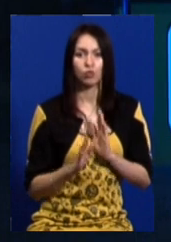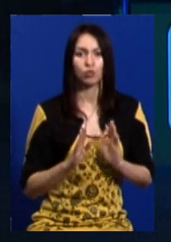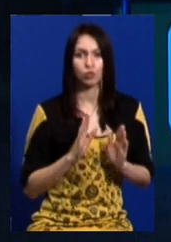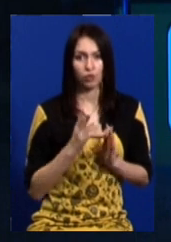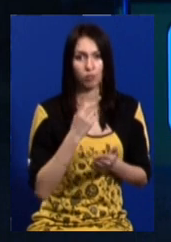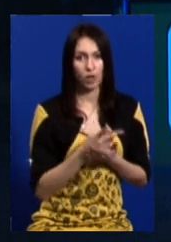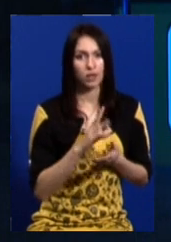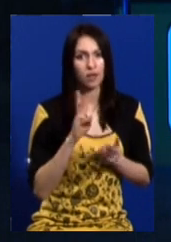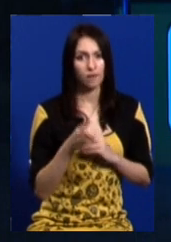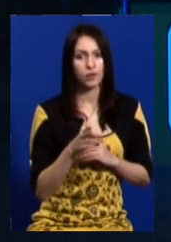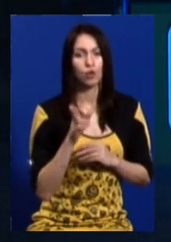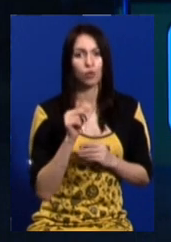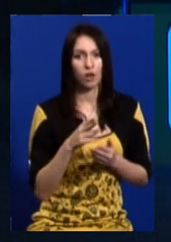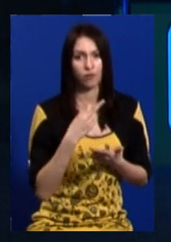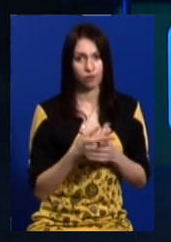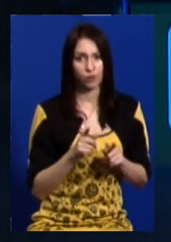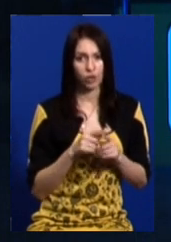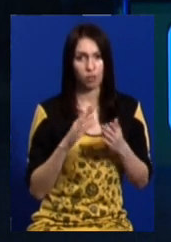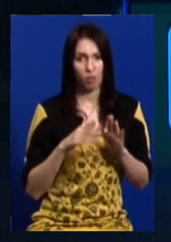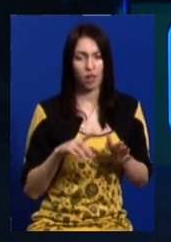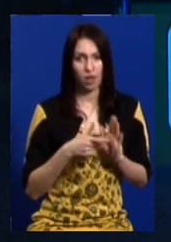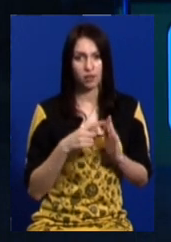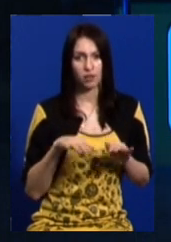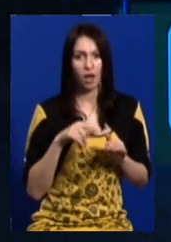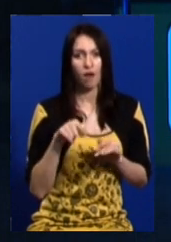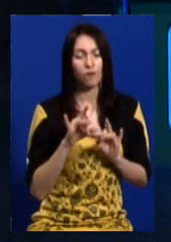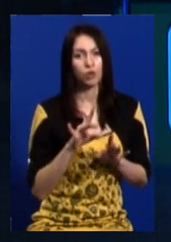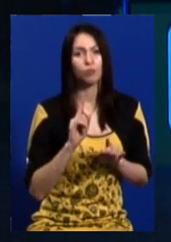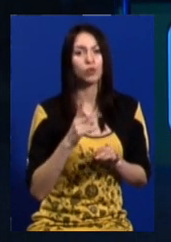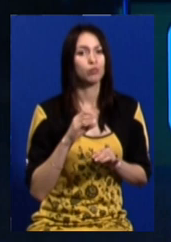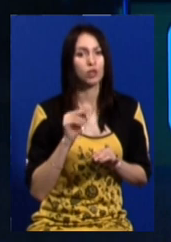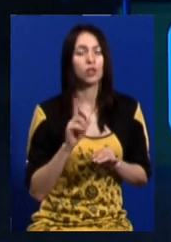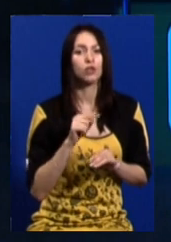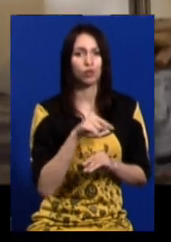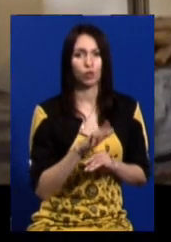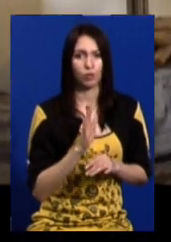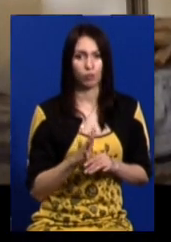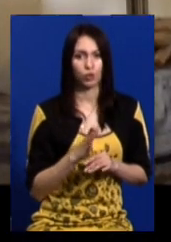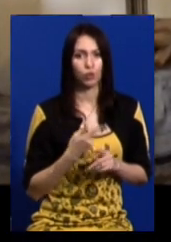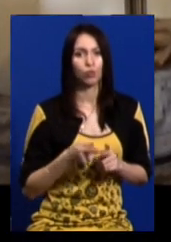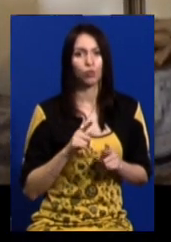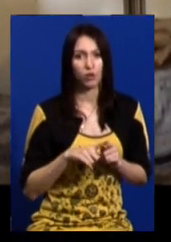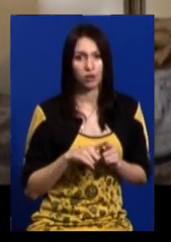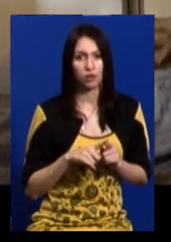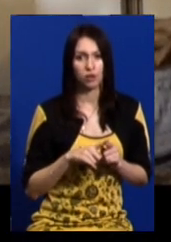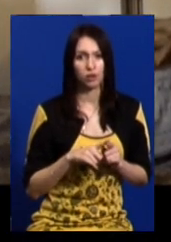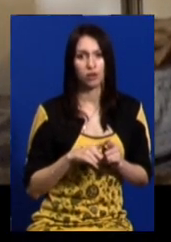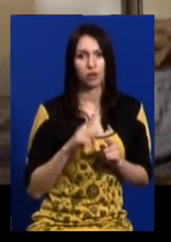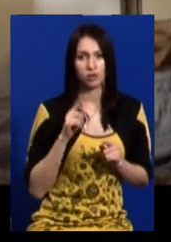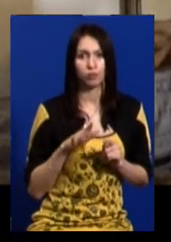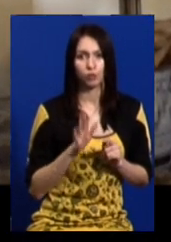показати відео, як виглядає ця палатка. Ви про неї розкажіть, будь ласка, чому саме так і що там буде. Ну, це виділення, навіть не виділення, це